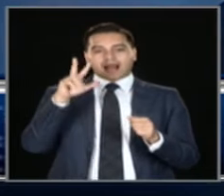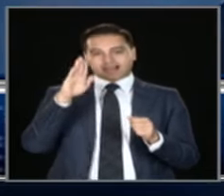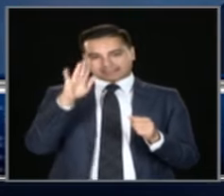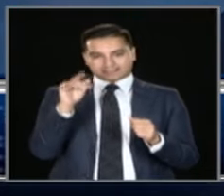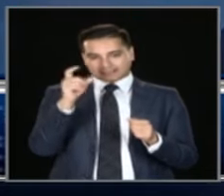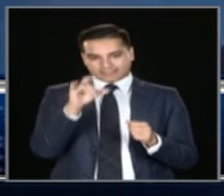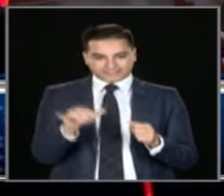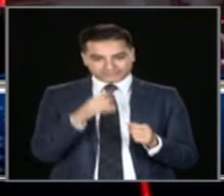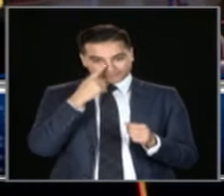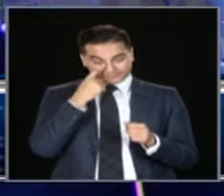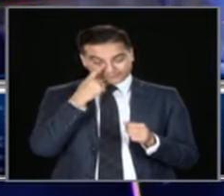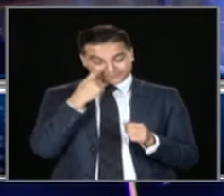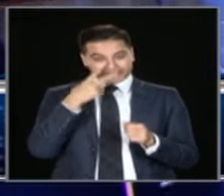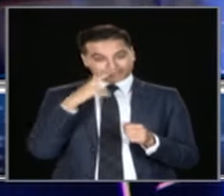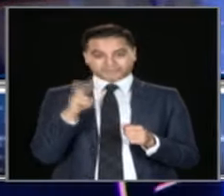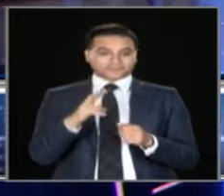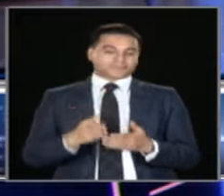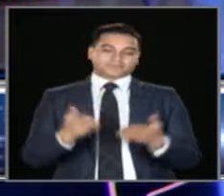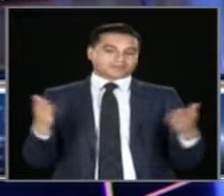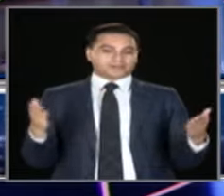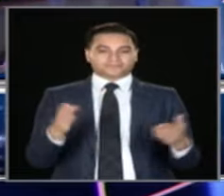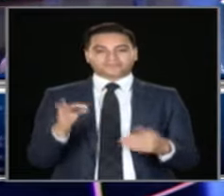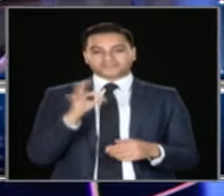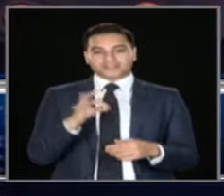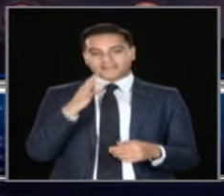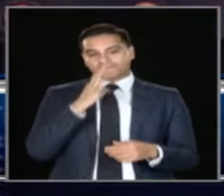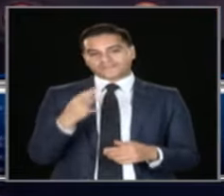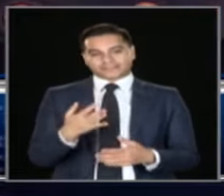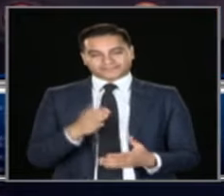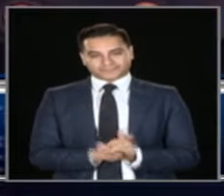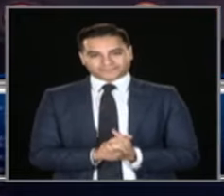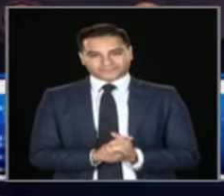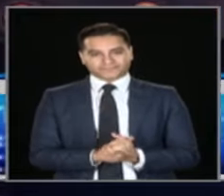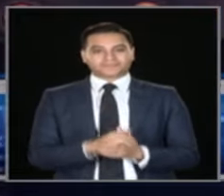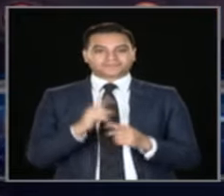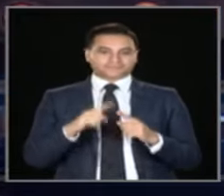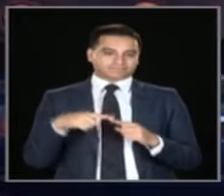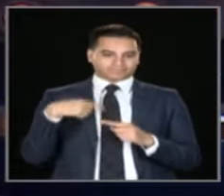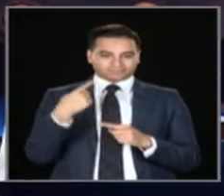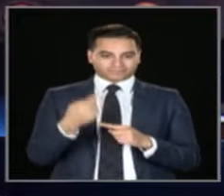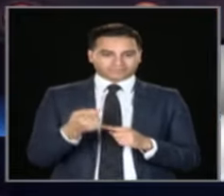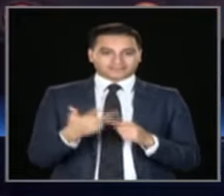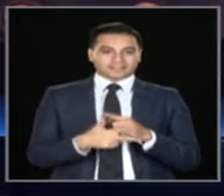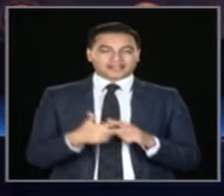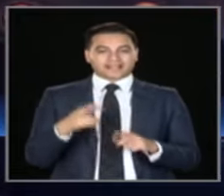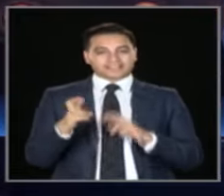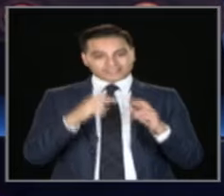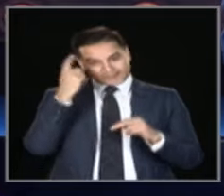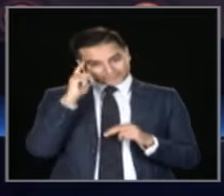خاطئة. بالضبط كده، في باريس. ثلاث أسئلة ما تجاوبوش،